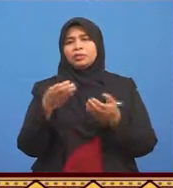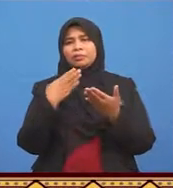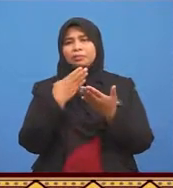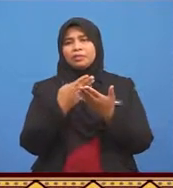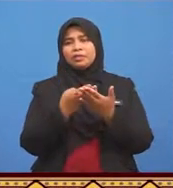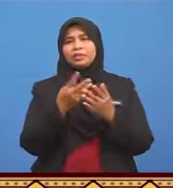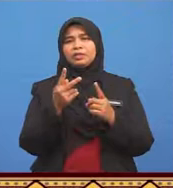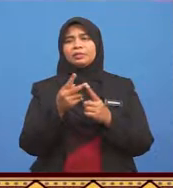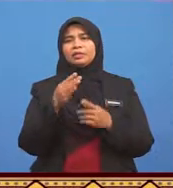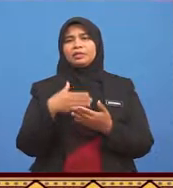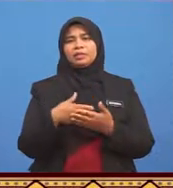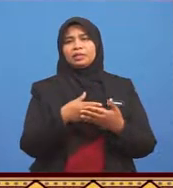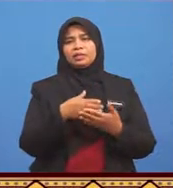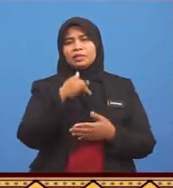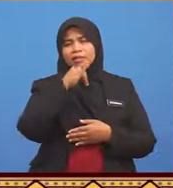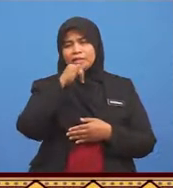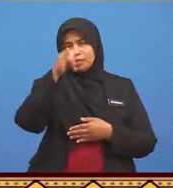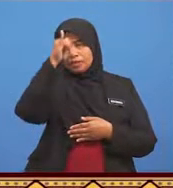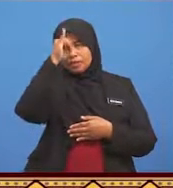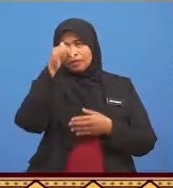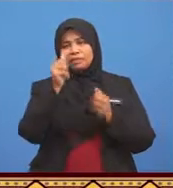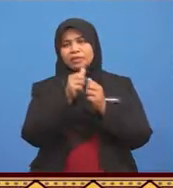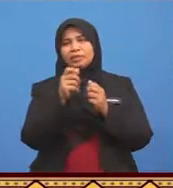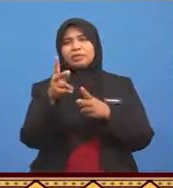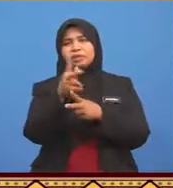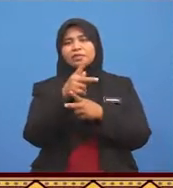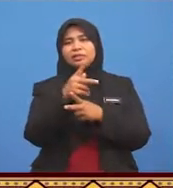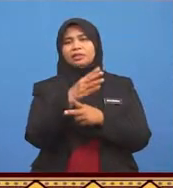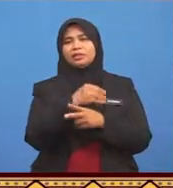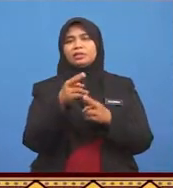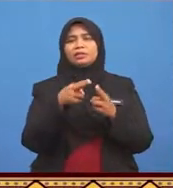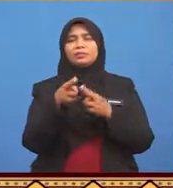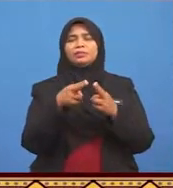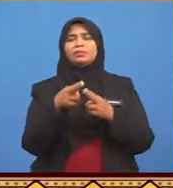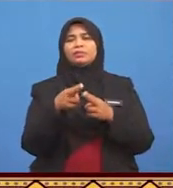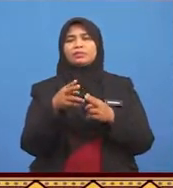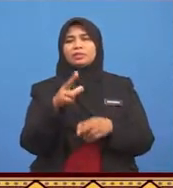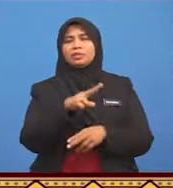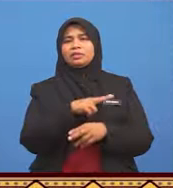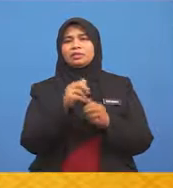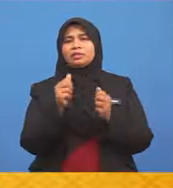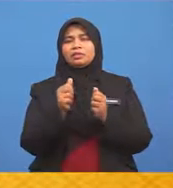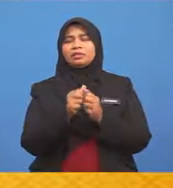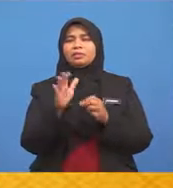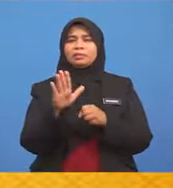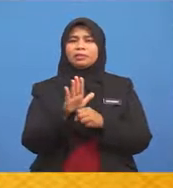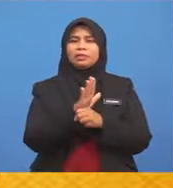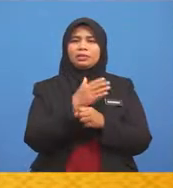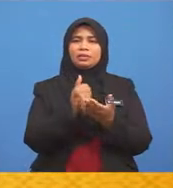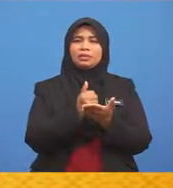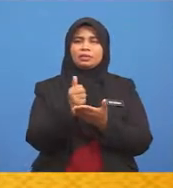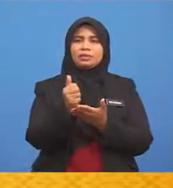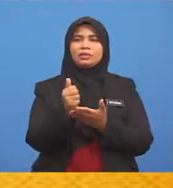anak yatim dengan menjaga dan mengurus harta mereka dengan penuh amanah.